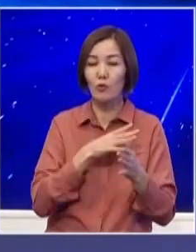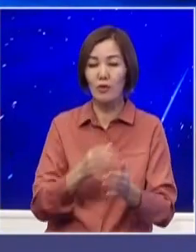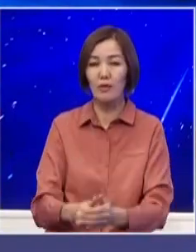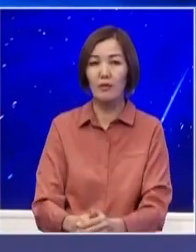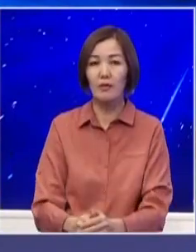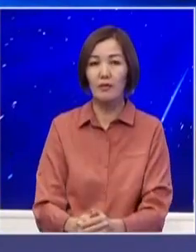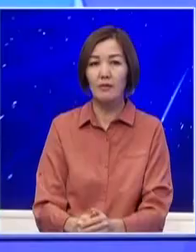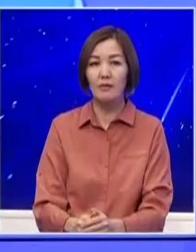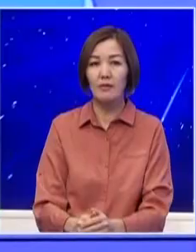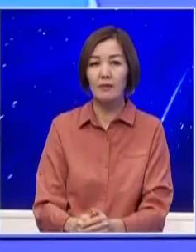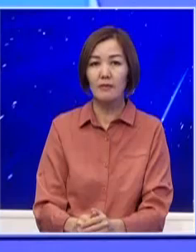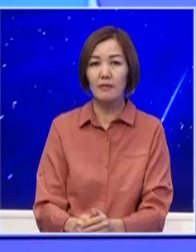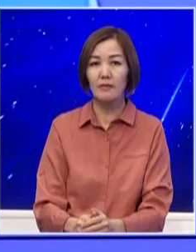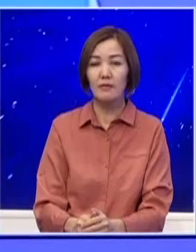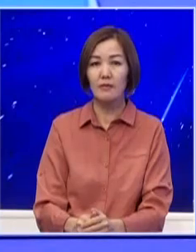қойды.